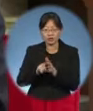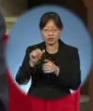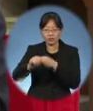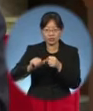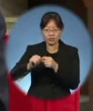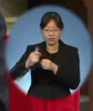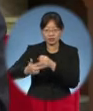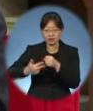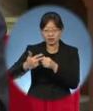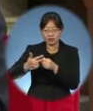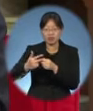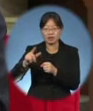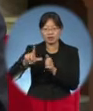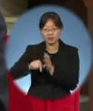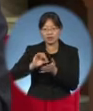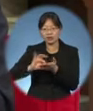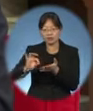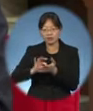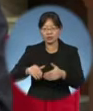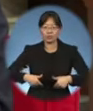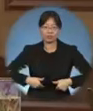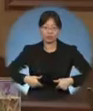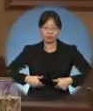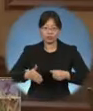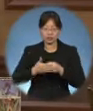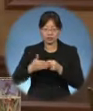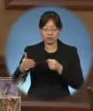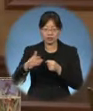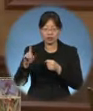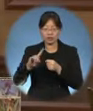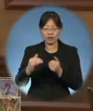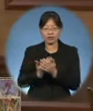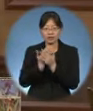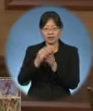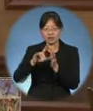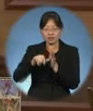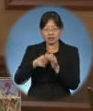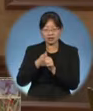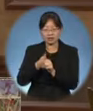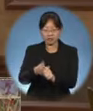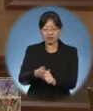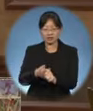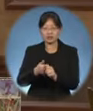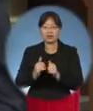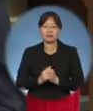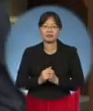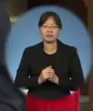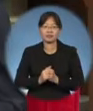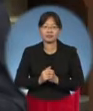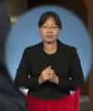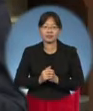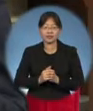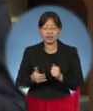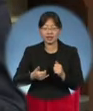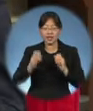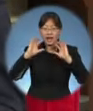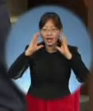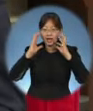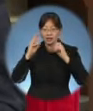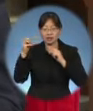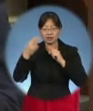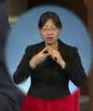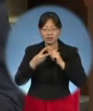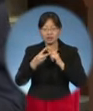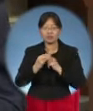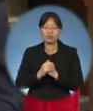내지 7년이 더 소비가 됩니다. 오. 그렇게 어떤 발달 시기별로 그 아이나